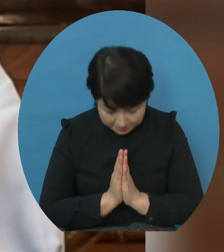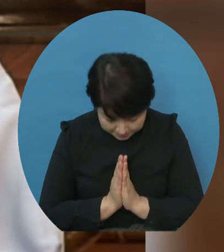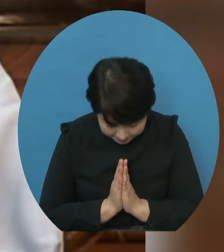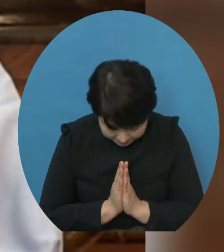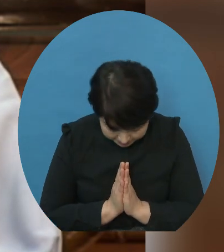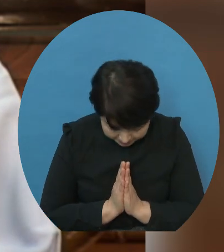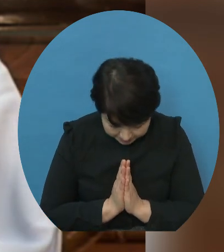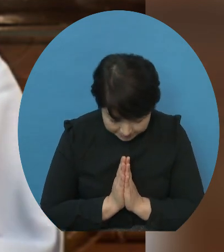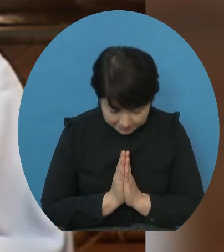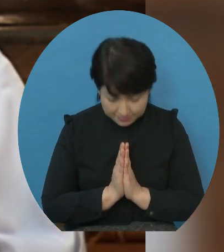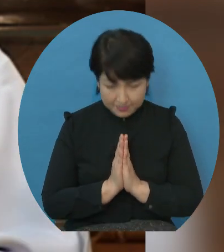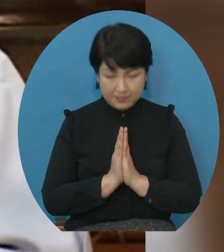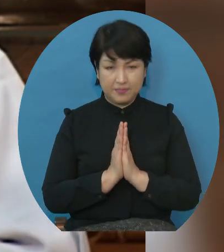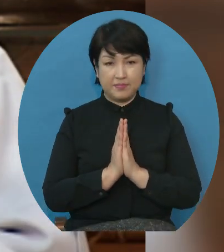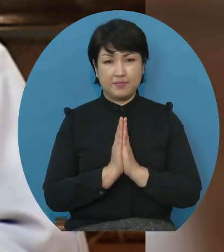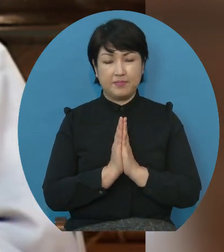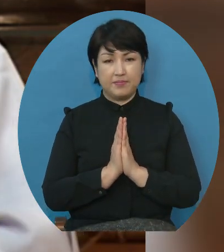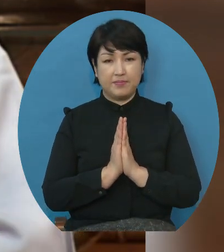안녕하세요